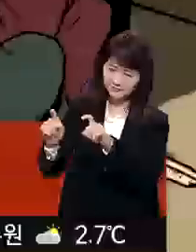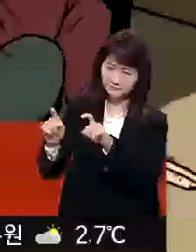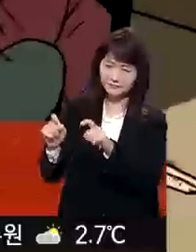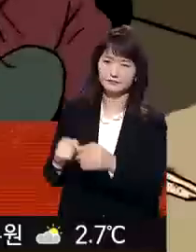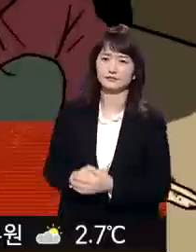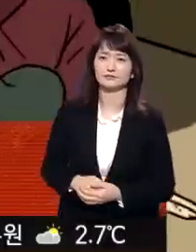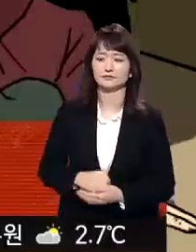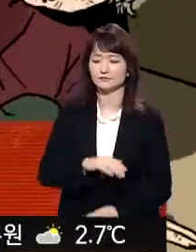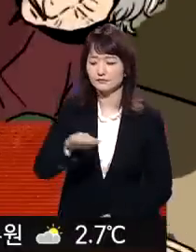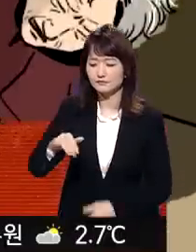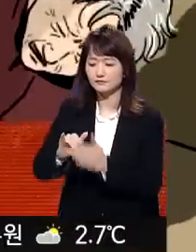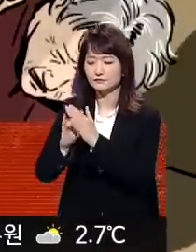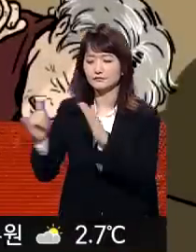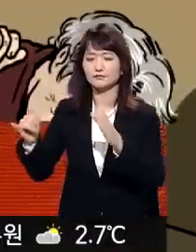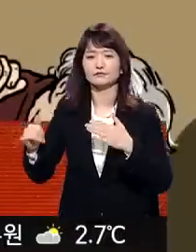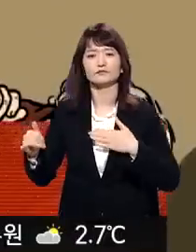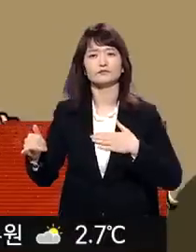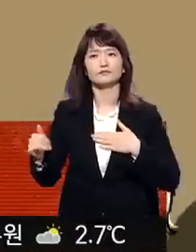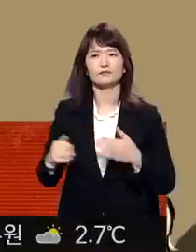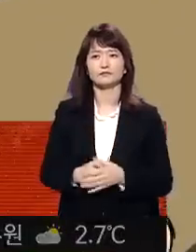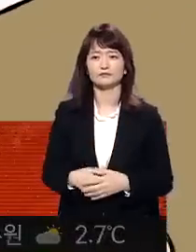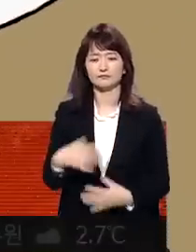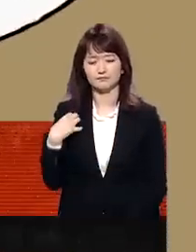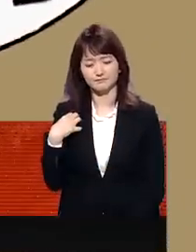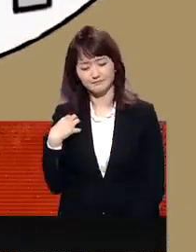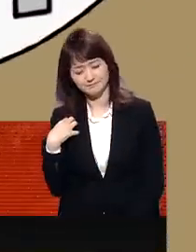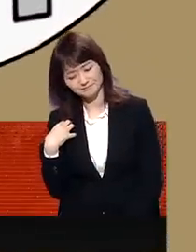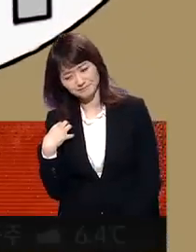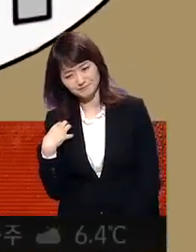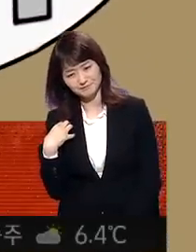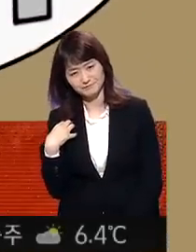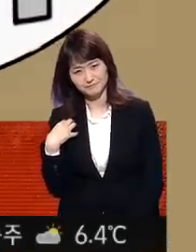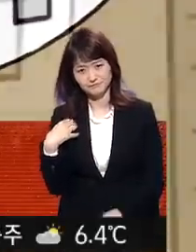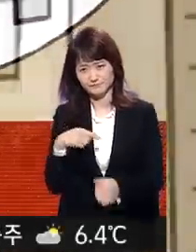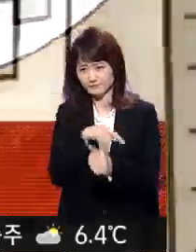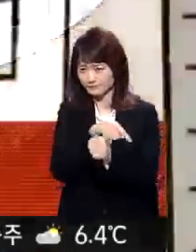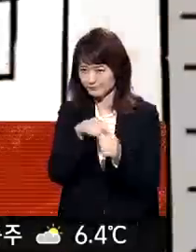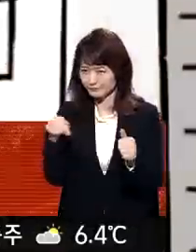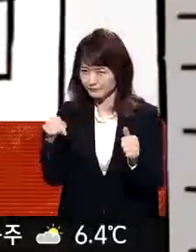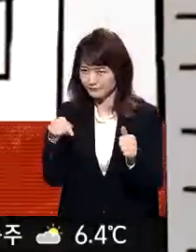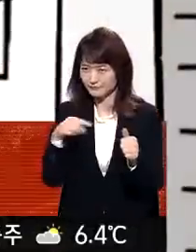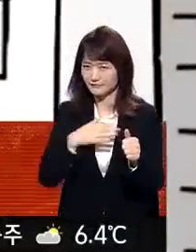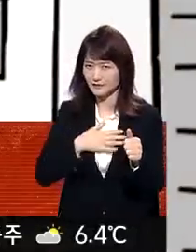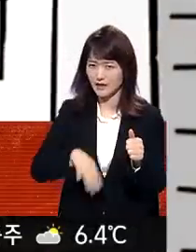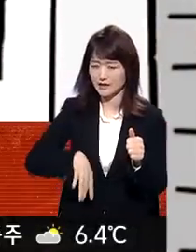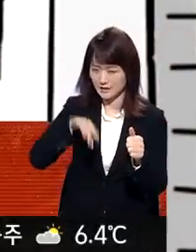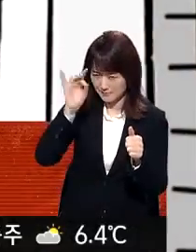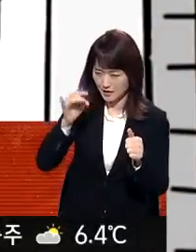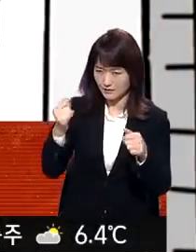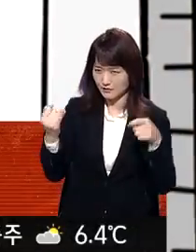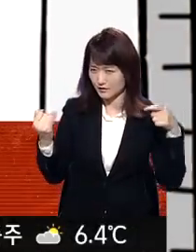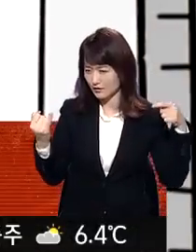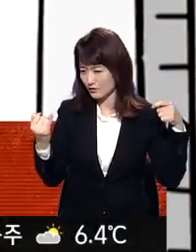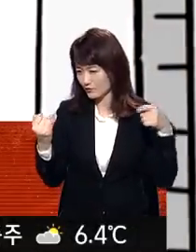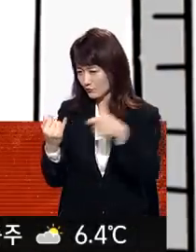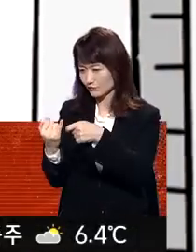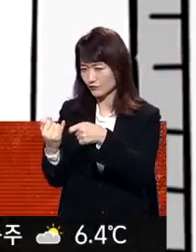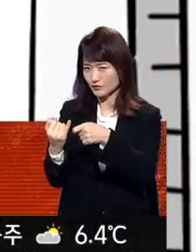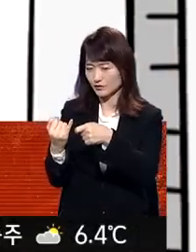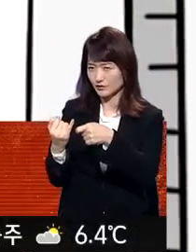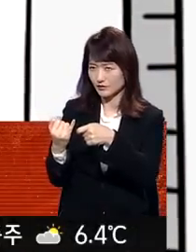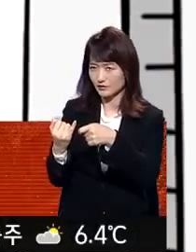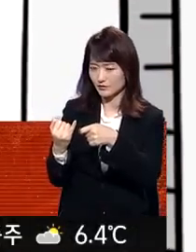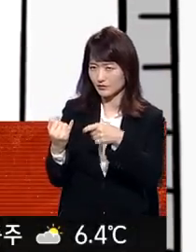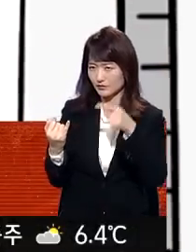가족들이 내가 부담스러워지니까 날 이렇게 죽이려고 하는구나. 내가 먼저 선수를 쳐야겠구나 뭐 이런 의심을